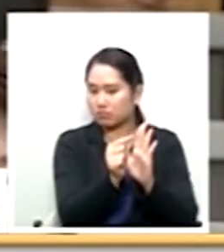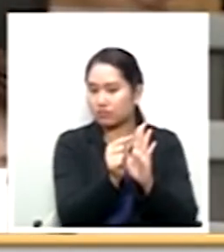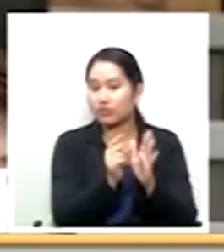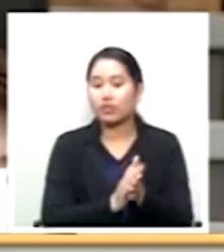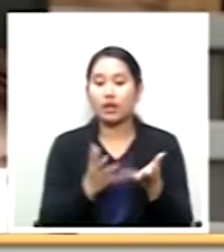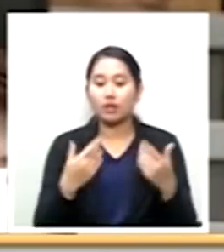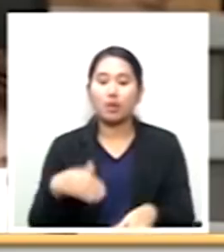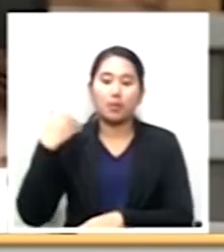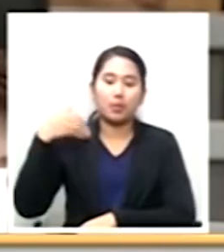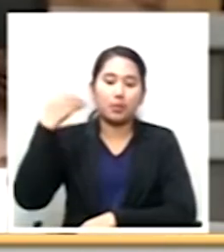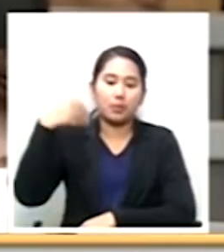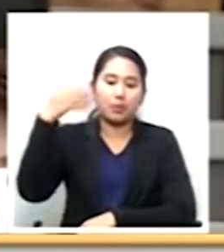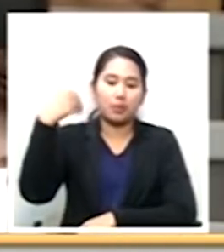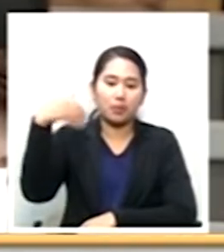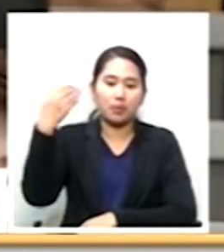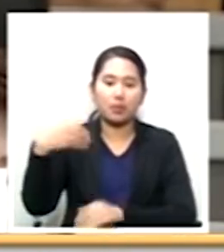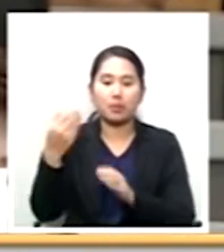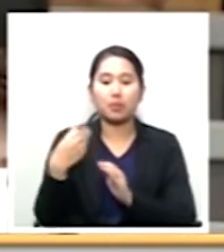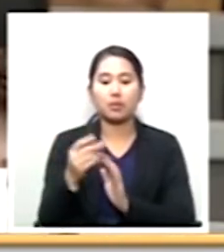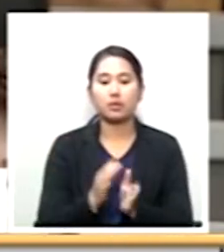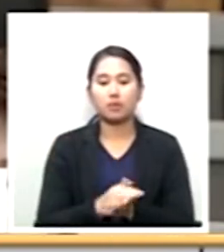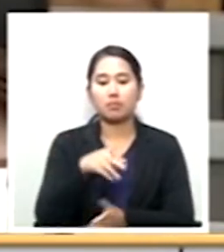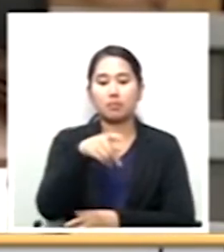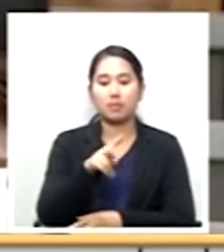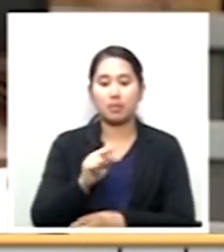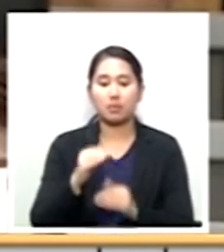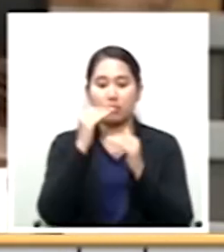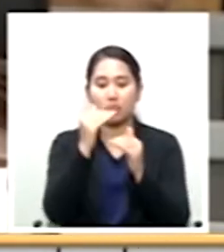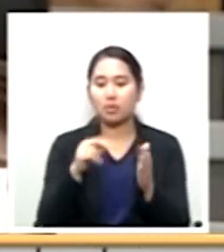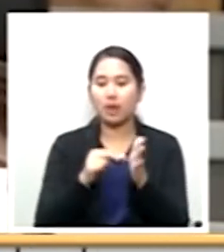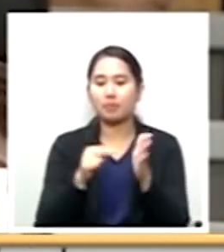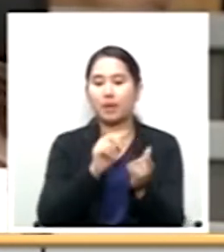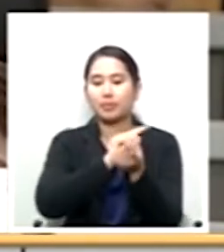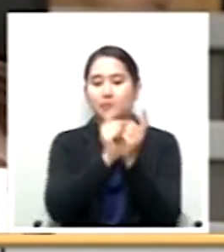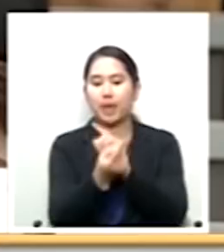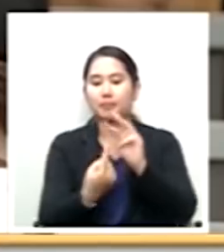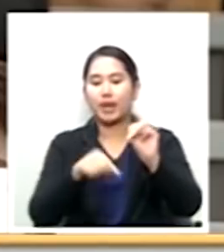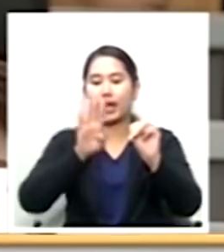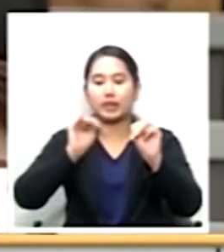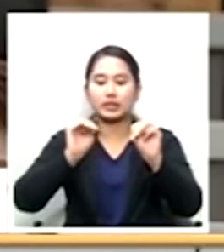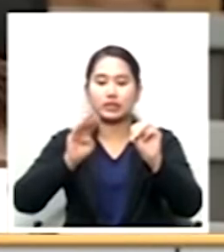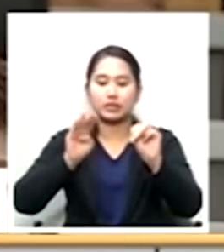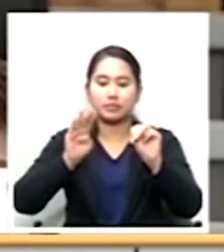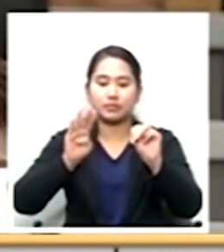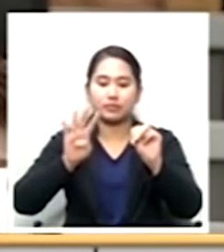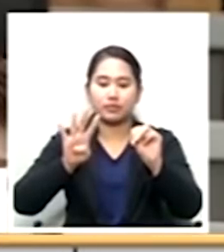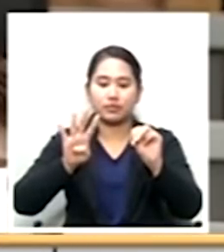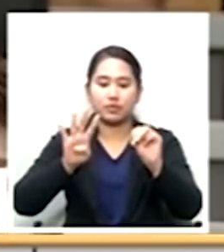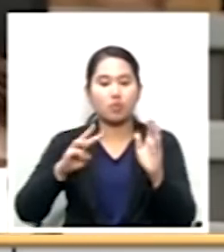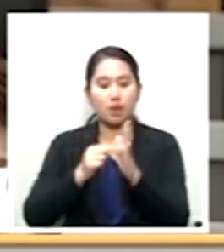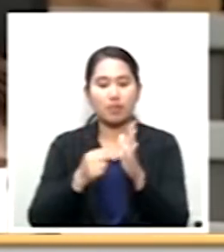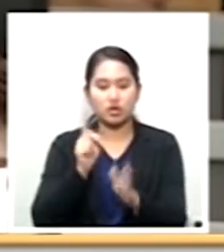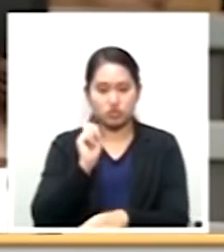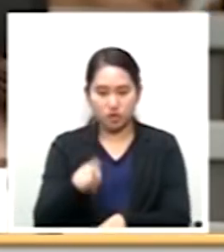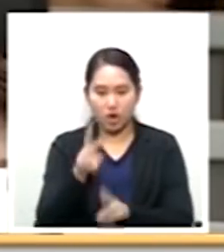านการออกพระราชกำหนดก็จะกลายสภาพกลายเป็นมาตรา44จำแรงครับเรื่องนี้จึงต้องระมัดระวังอ